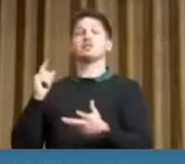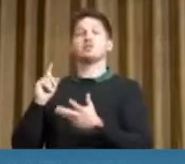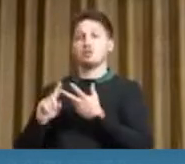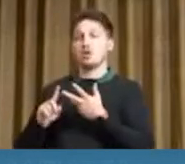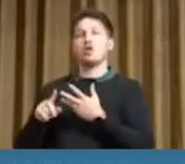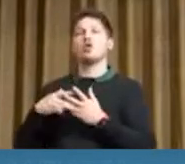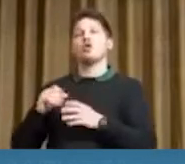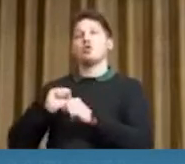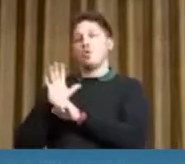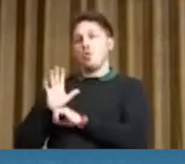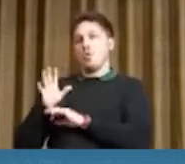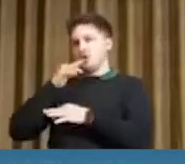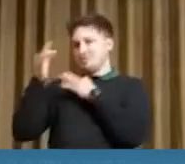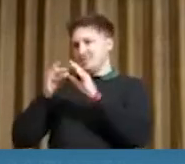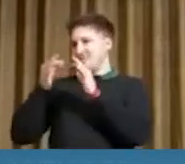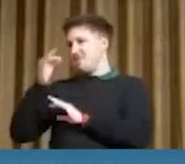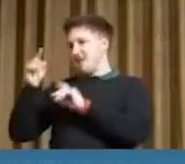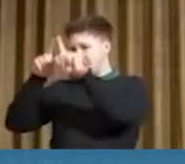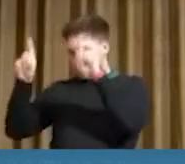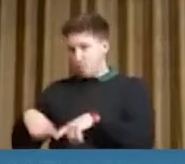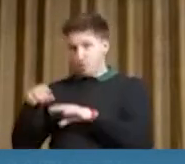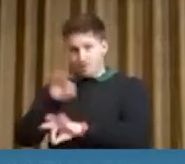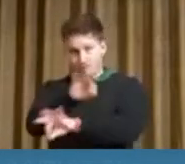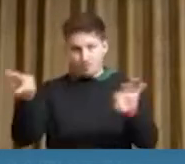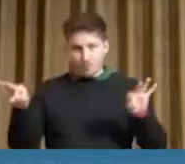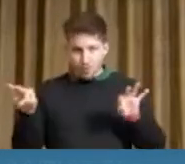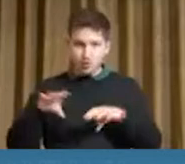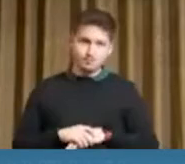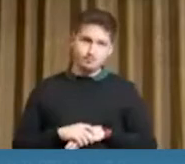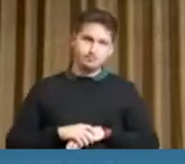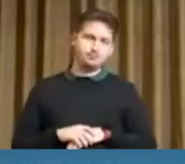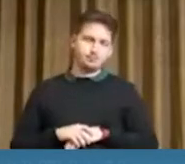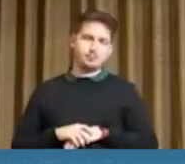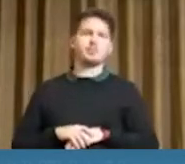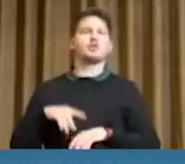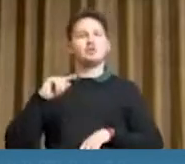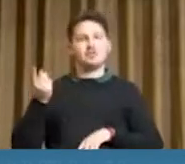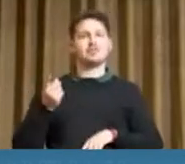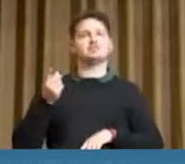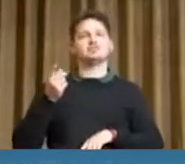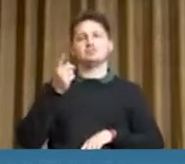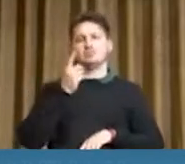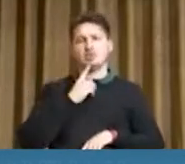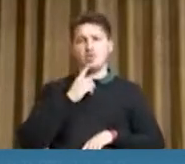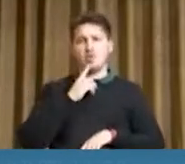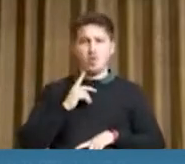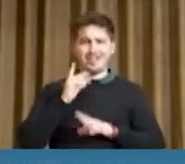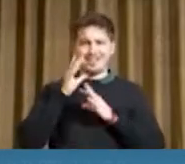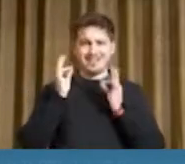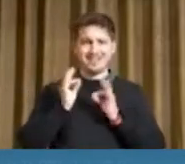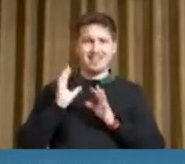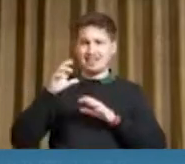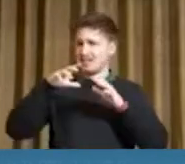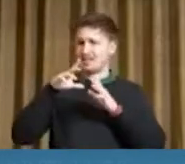für alle Teilnehmer. Und das Ganze fließt dann in diese REDCap-Datenbank ein in Paderborn. Und aus dieser